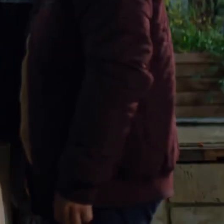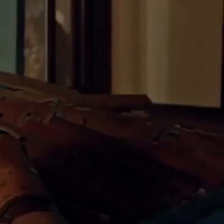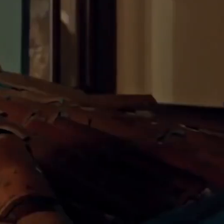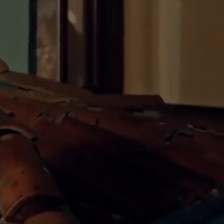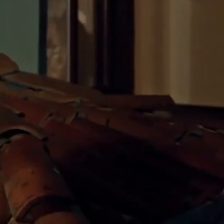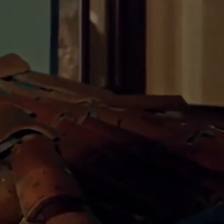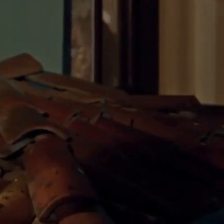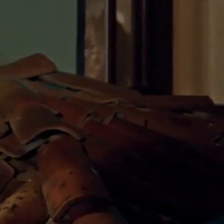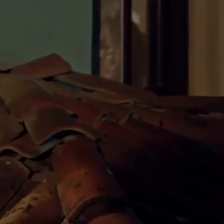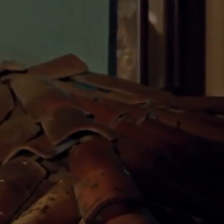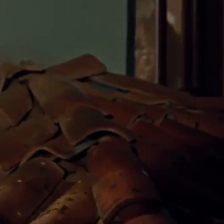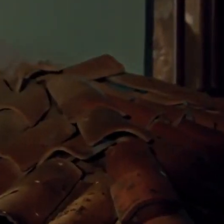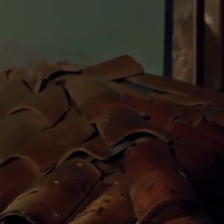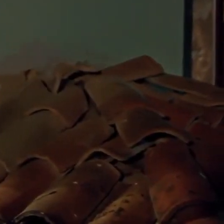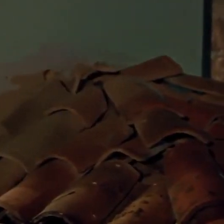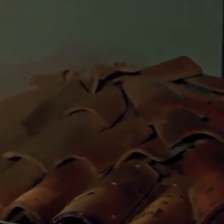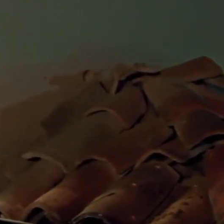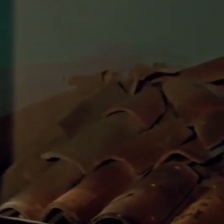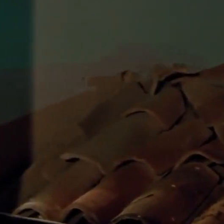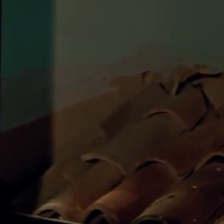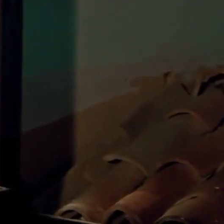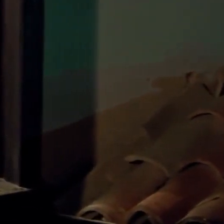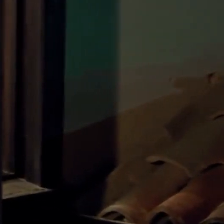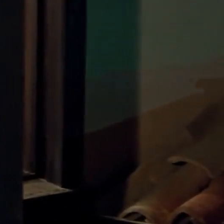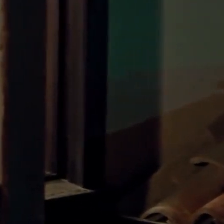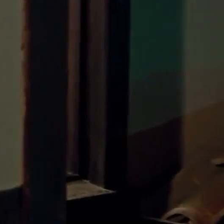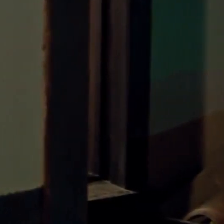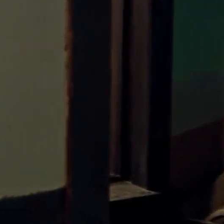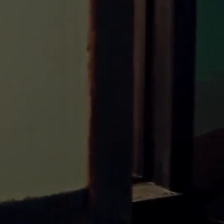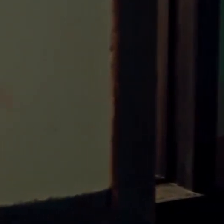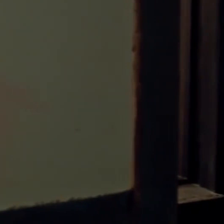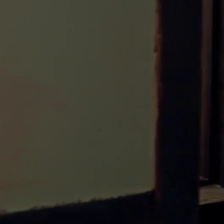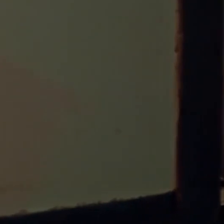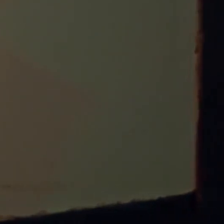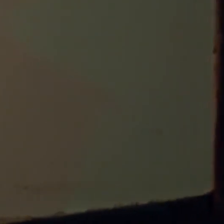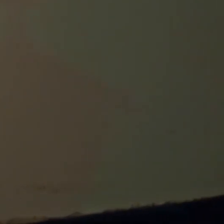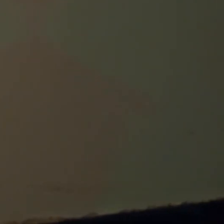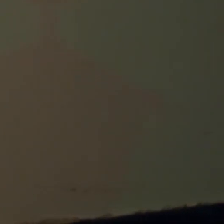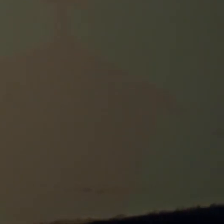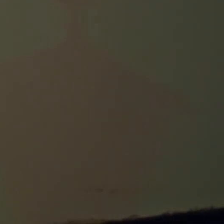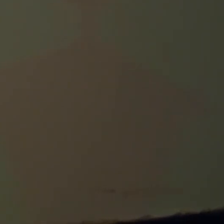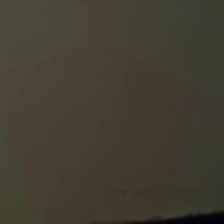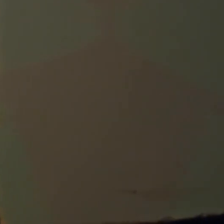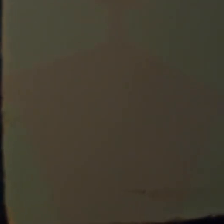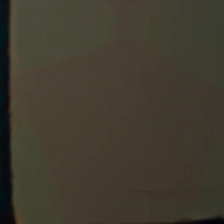Geliyor. Bekleşiyorlar. Arda'nın penceresinin dışından içerisi. Arda hala aynı pozisyonda oturuyor.